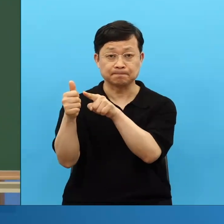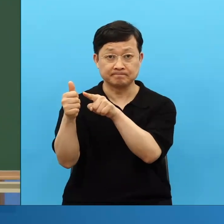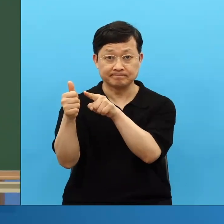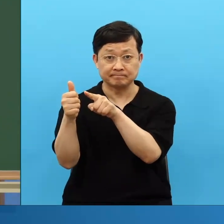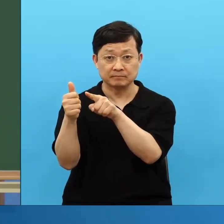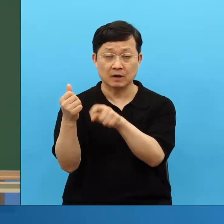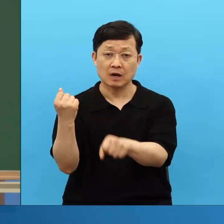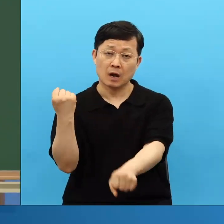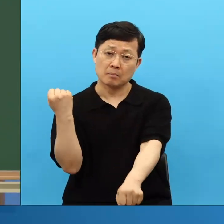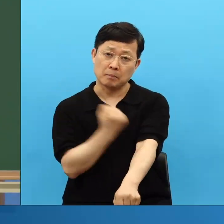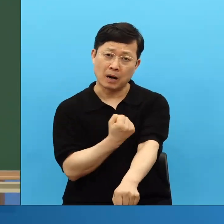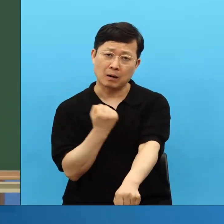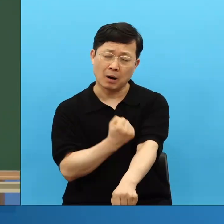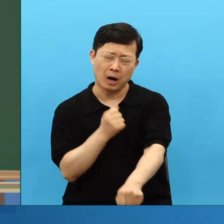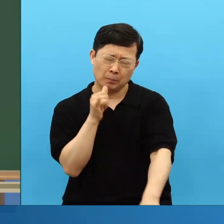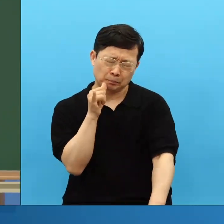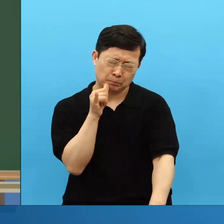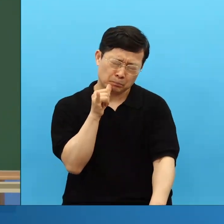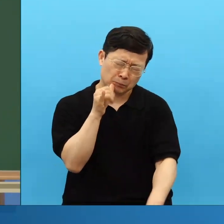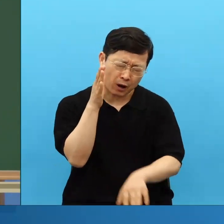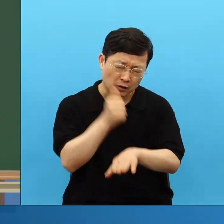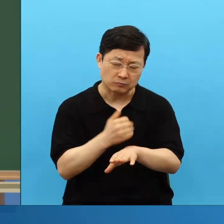중독자로 도와달라 해서 만났는데